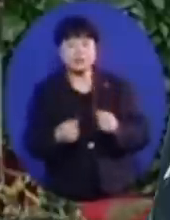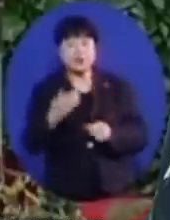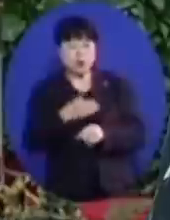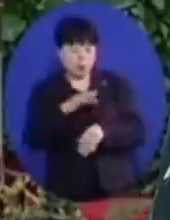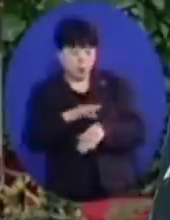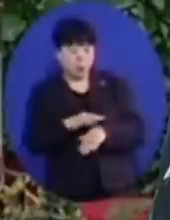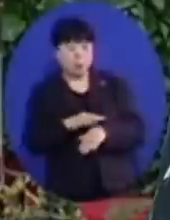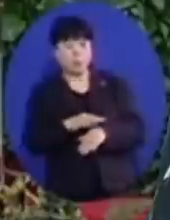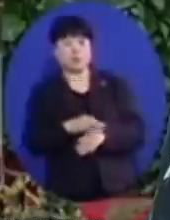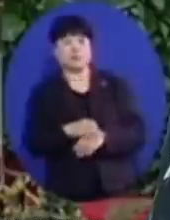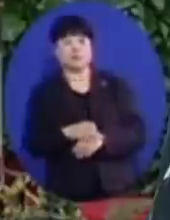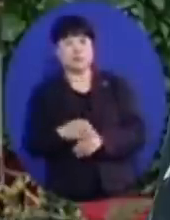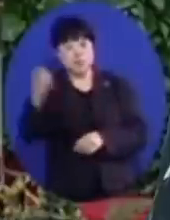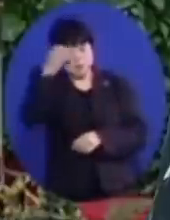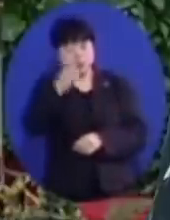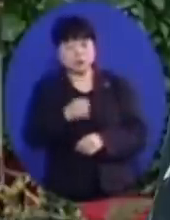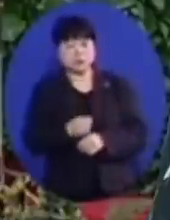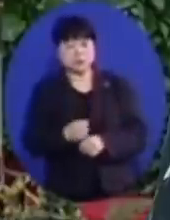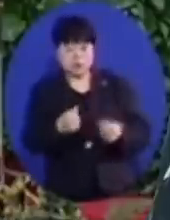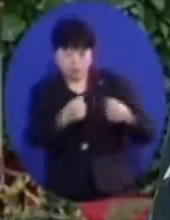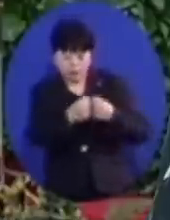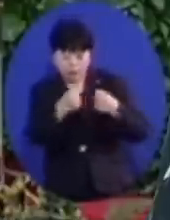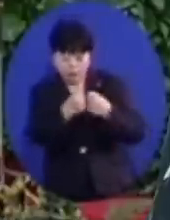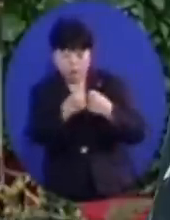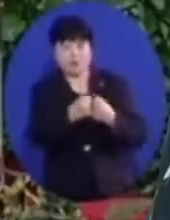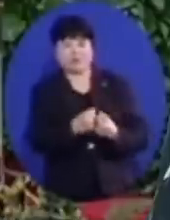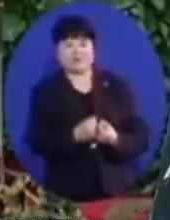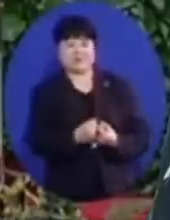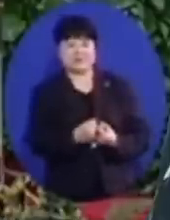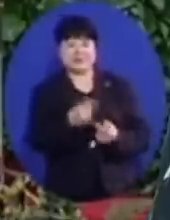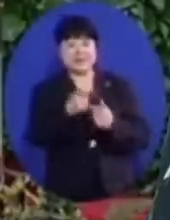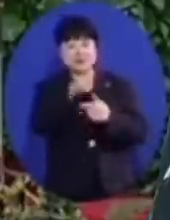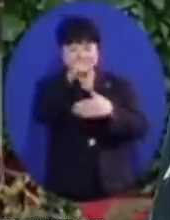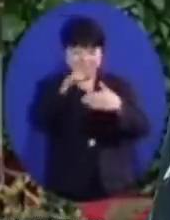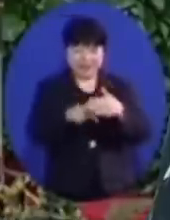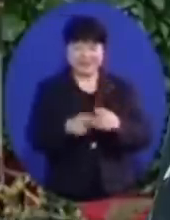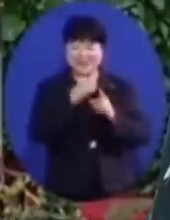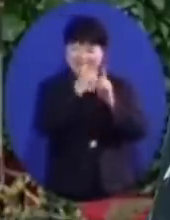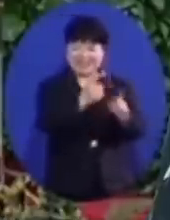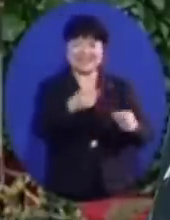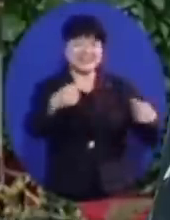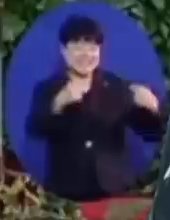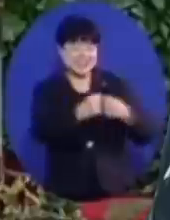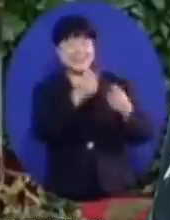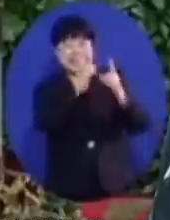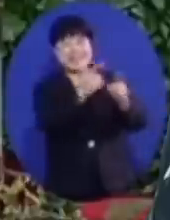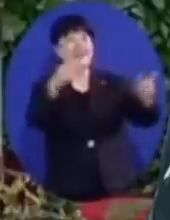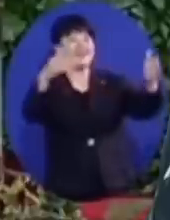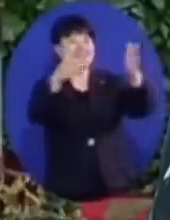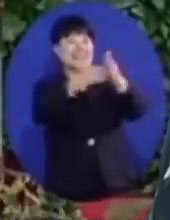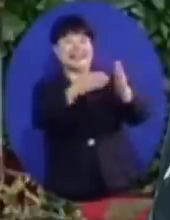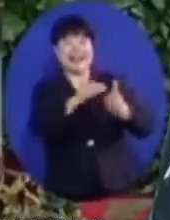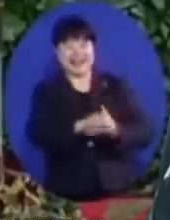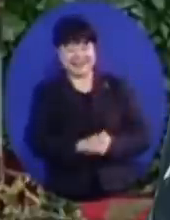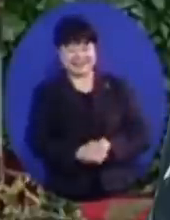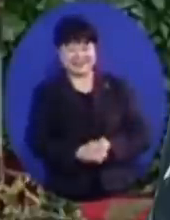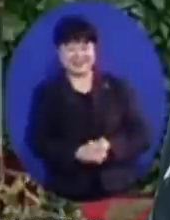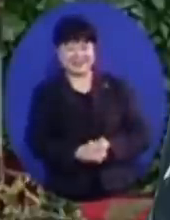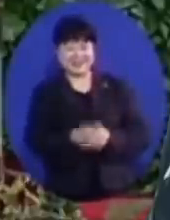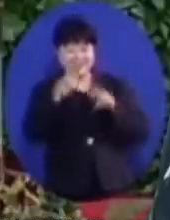육신을 육신과 성령의 격렬한 싸움을 한다고 하여도 우리는 그리스도 안에서 이미 다 이겨 놓은 전쟁에서 싸우고 있다는 것을 알아야 하는 것입니다